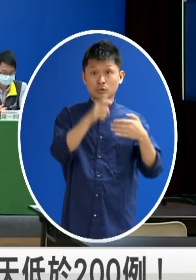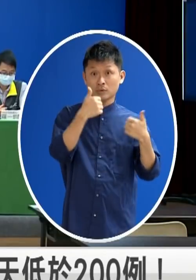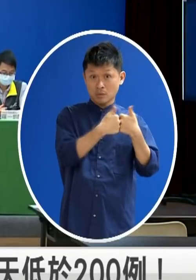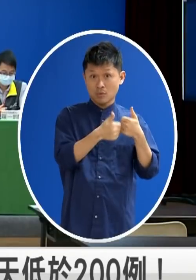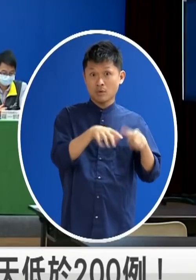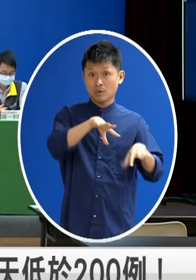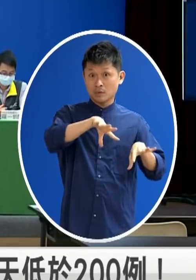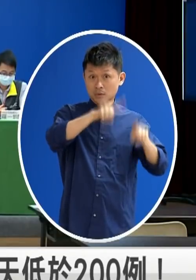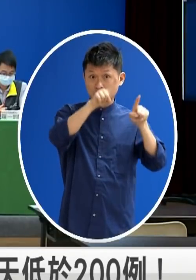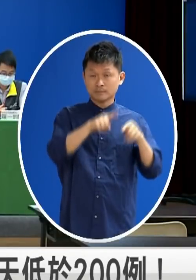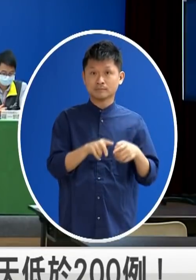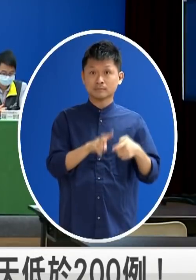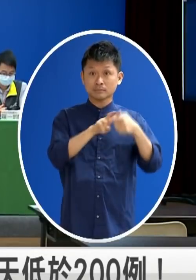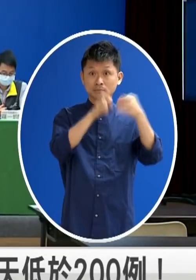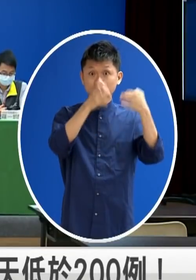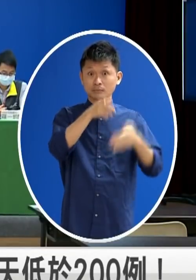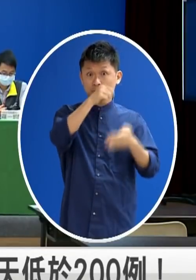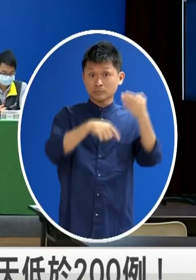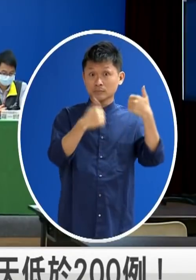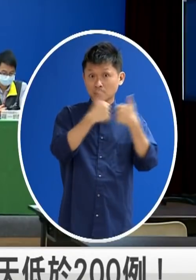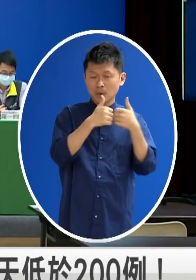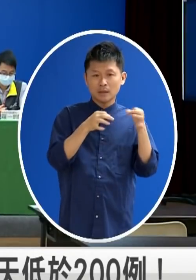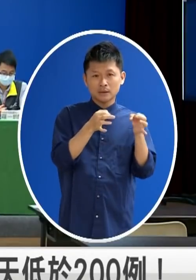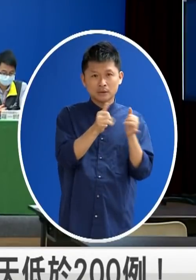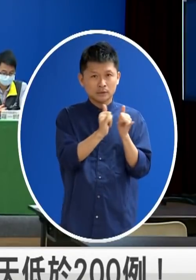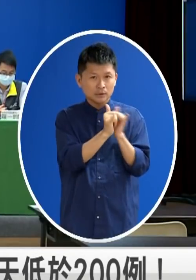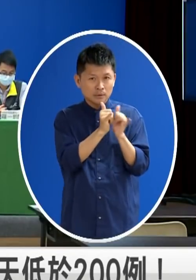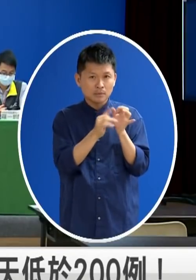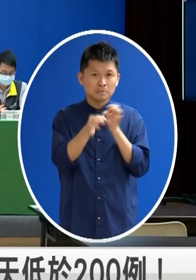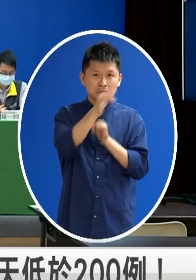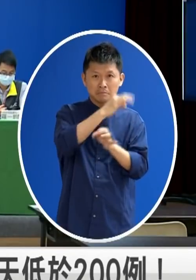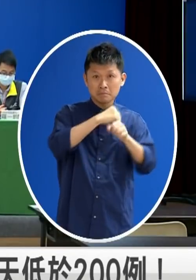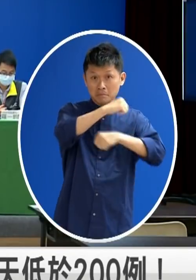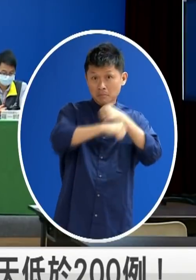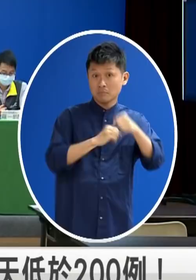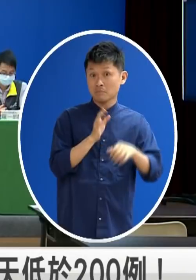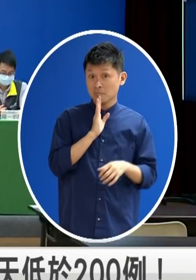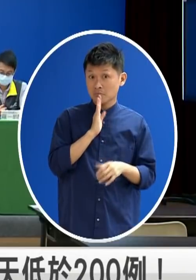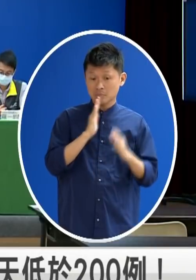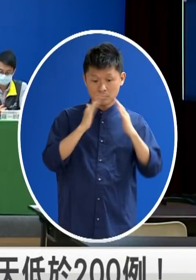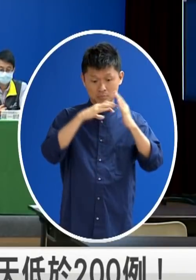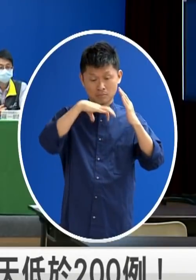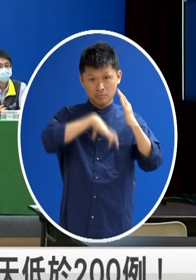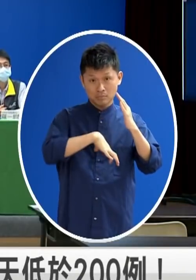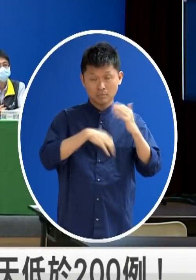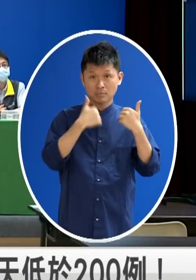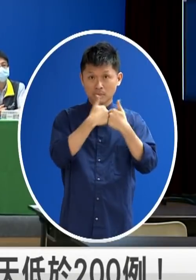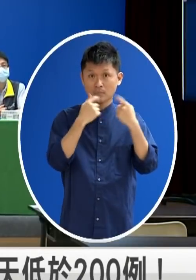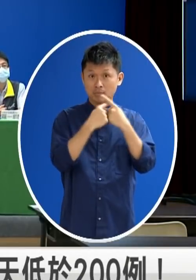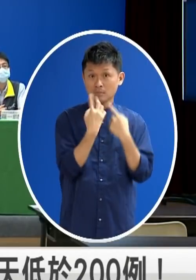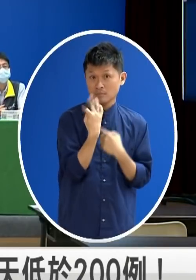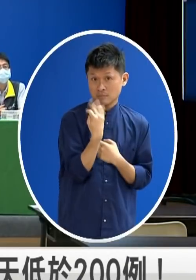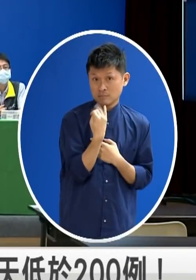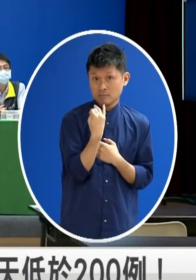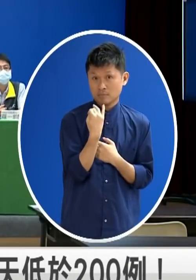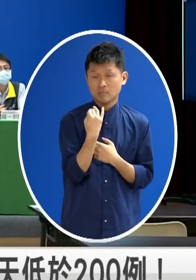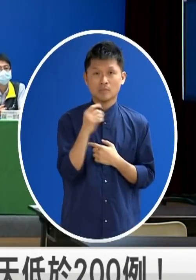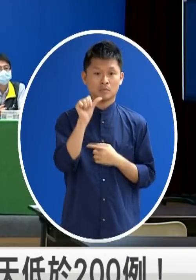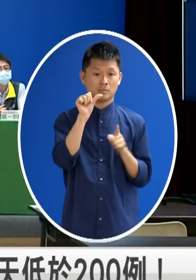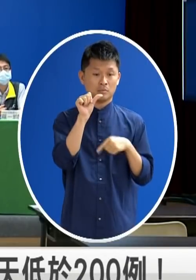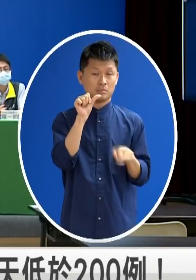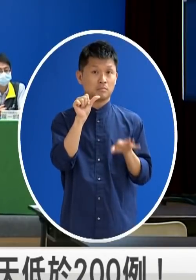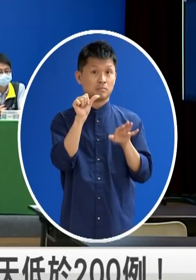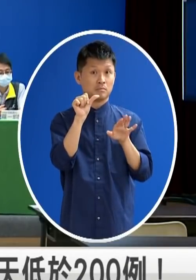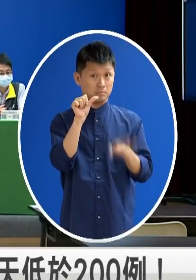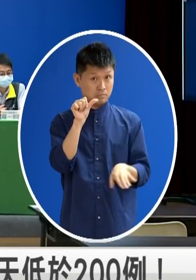中心董事会是否属于社会经济活动，那室内的开会人数是否需要比照不能超过五人